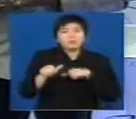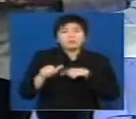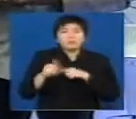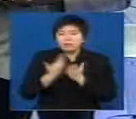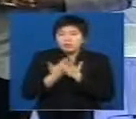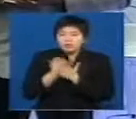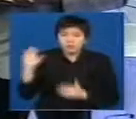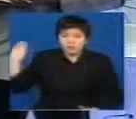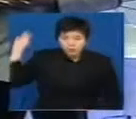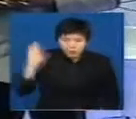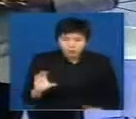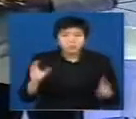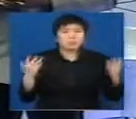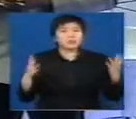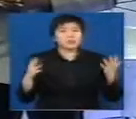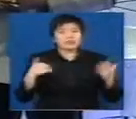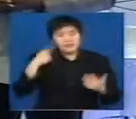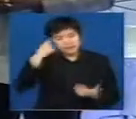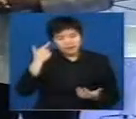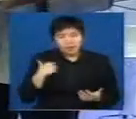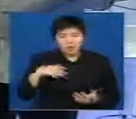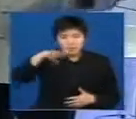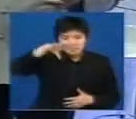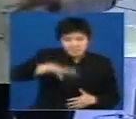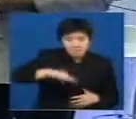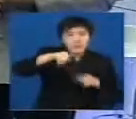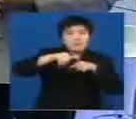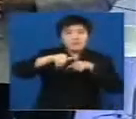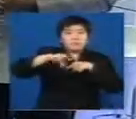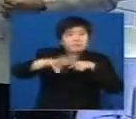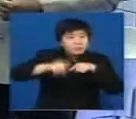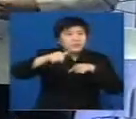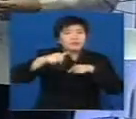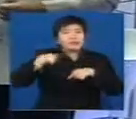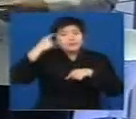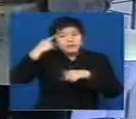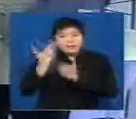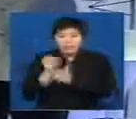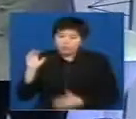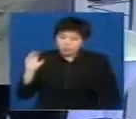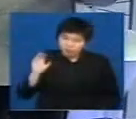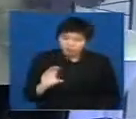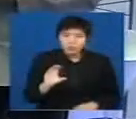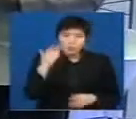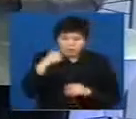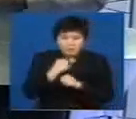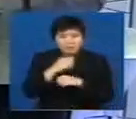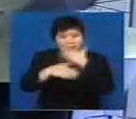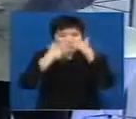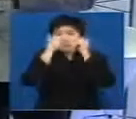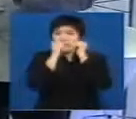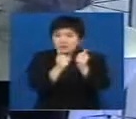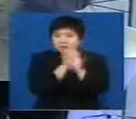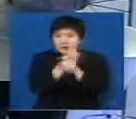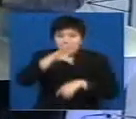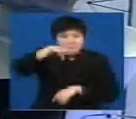านนายกรัฐมนตรีก็เลยมีดำริที่จะให้ตั้งกองทุนเมืองขึ้นมาพัฒนาชุมชนเมืองเพราะเราไปเนี่ยนะคือไอ้ที่เจริญอยู่แล้วไม่มีปัญหาแ